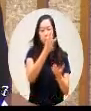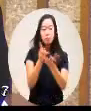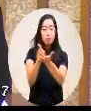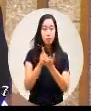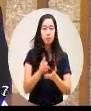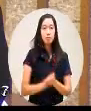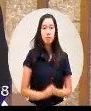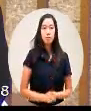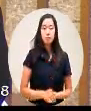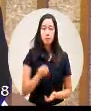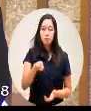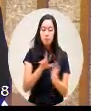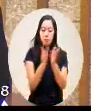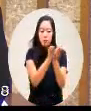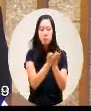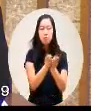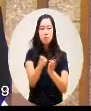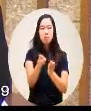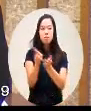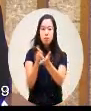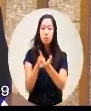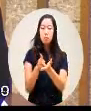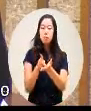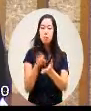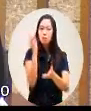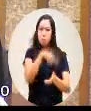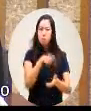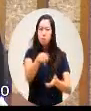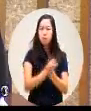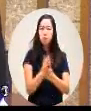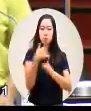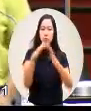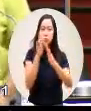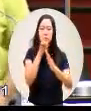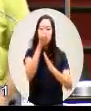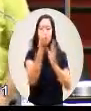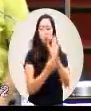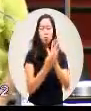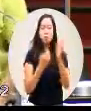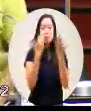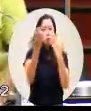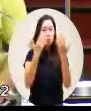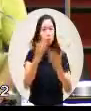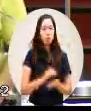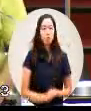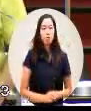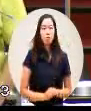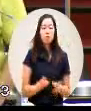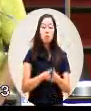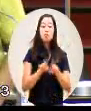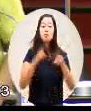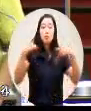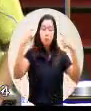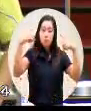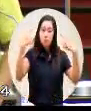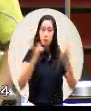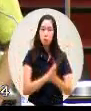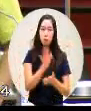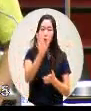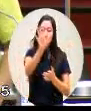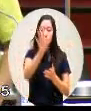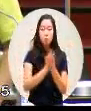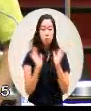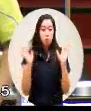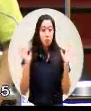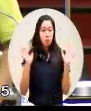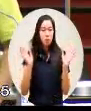是比较短期 租借不可以吗？学校的管理机制里面都说很清楚嘛。平常日啊，是有囡仔上